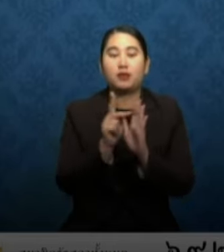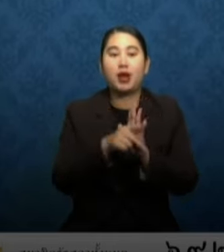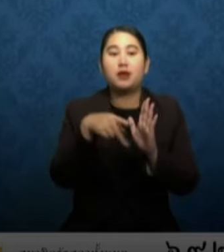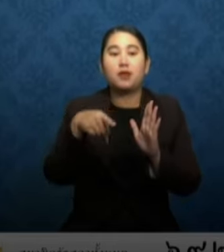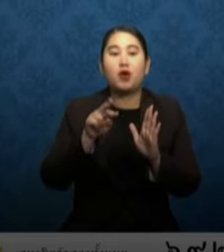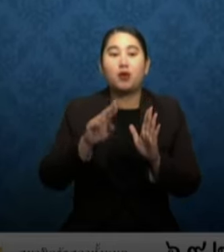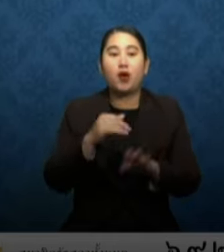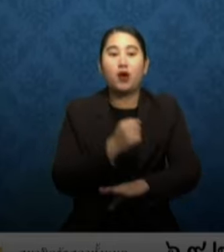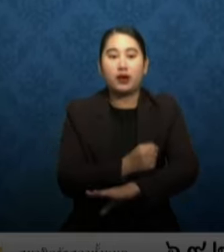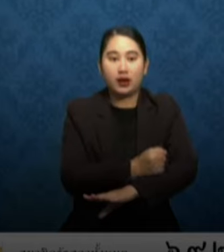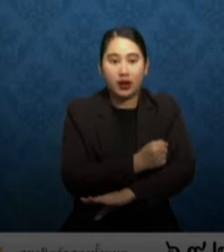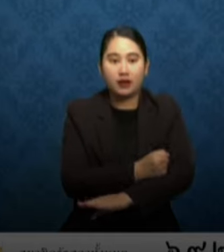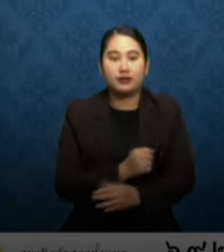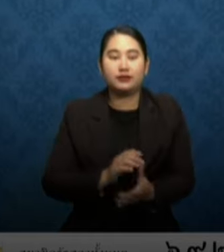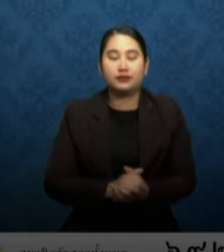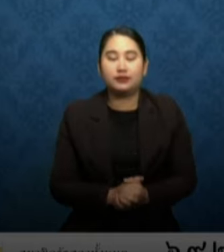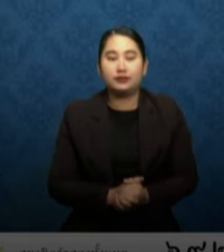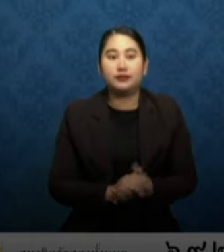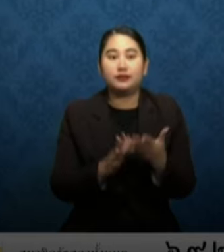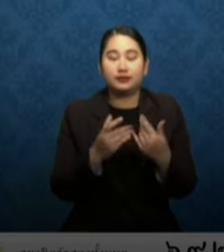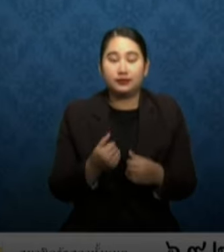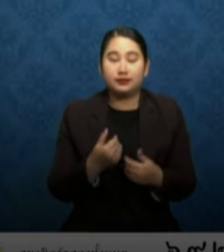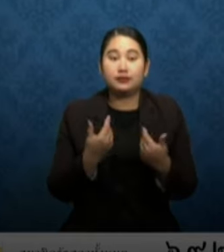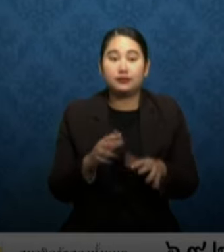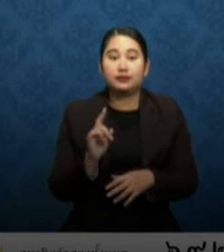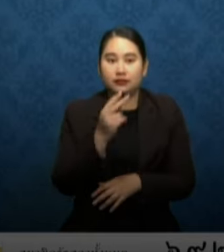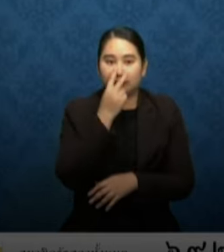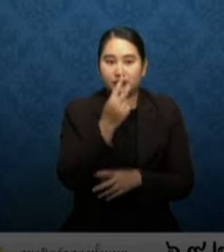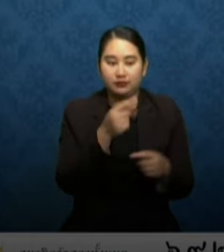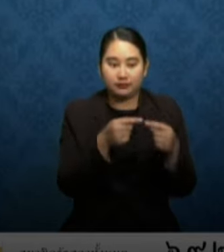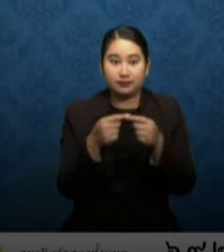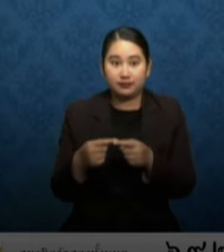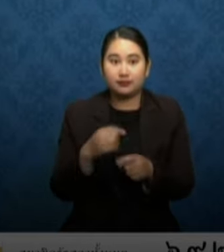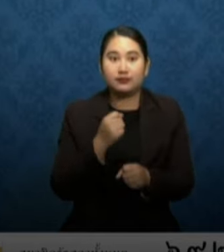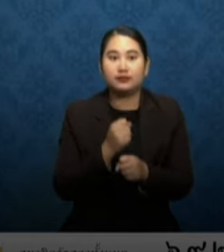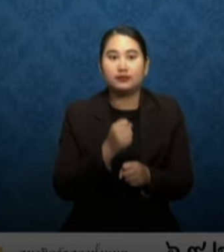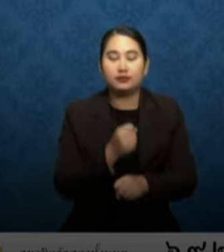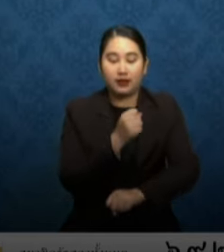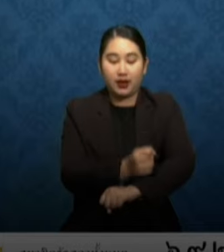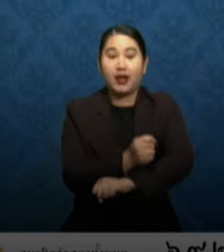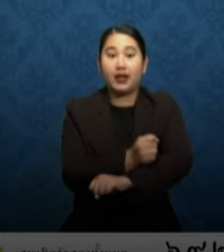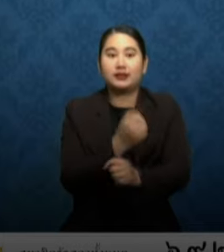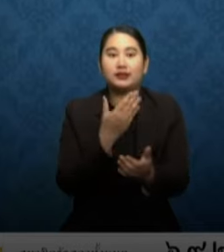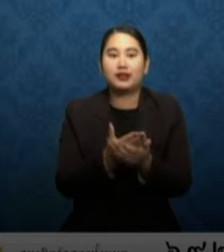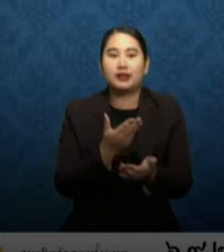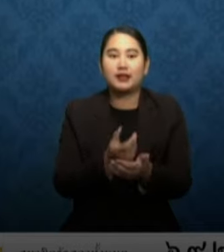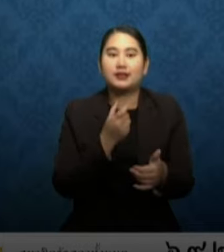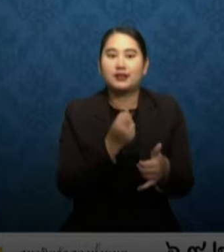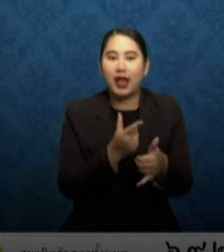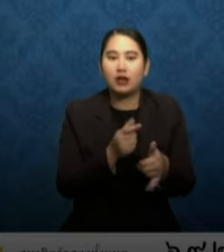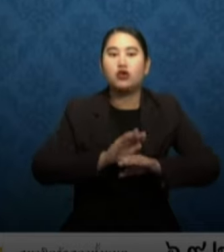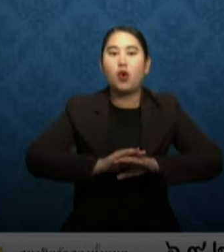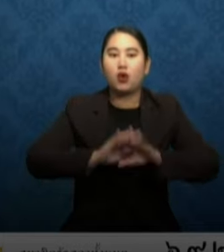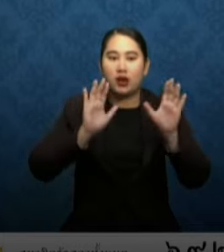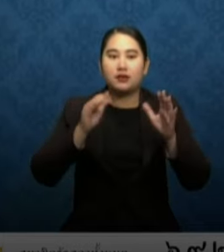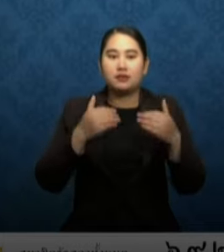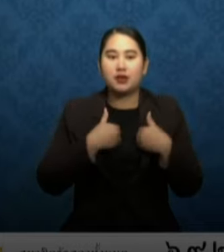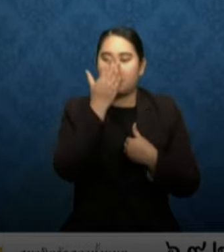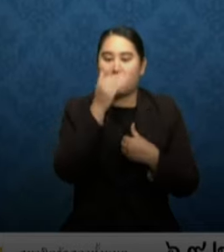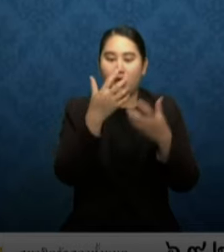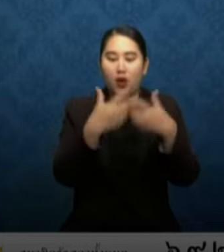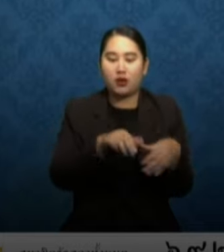นั้นนะครับท่านประธานและไม่ใช่แค่นั้นครับเรามาดูกันต่อว่ามีแรงงานถูกเลิกจ้างจากการปิด